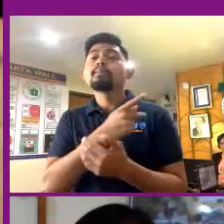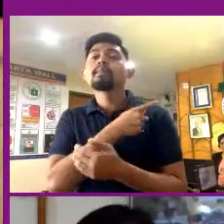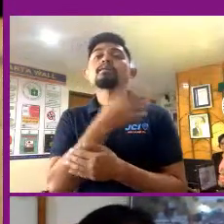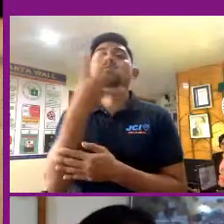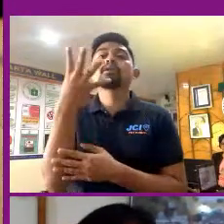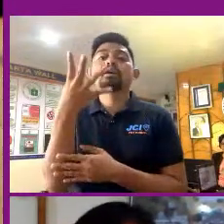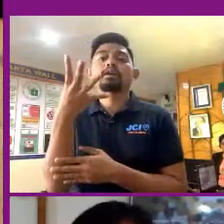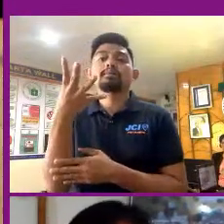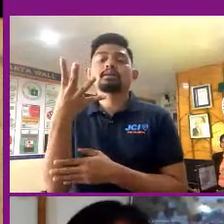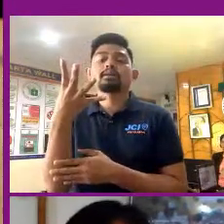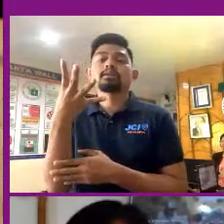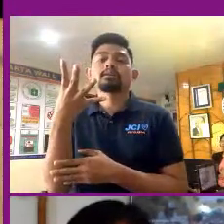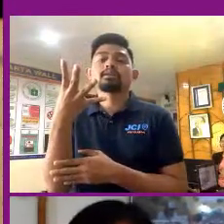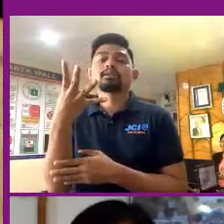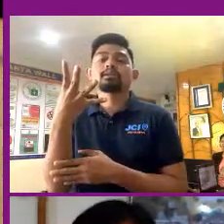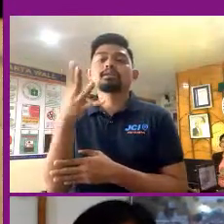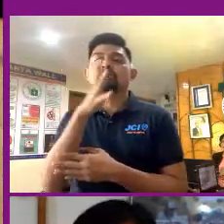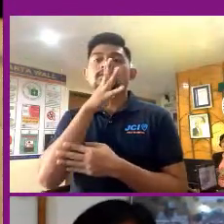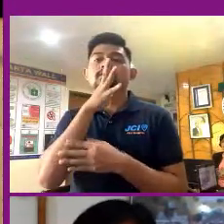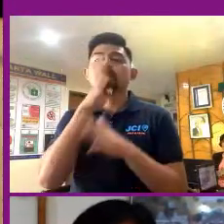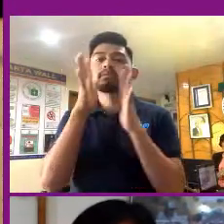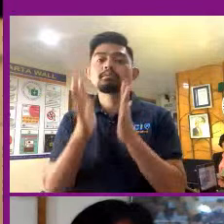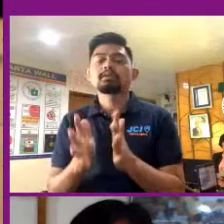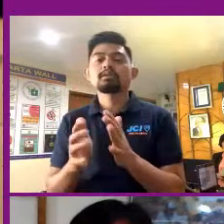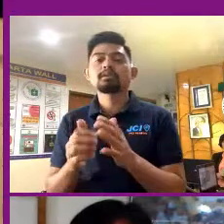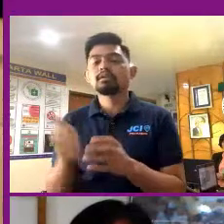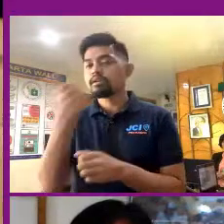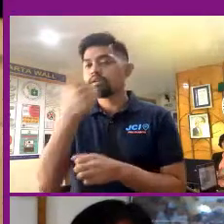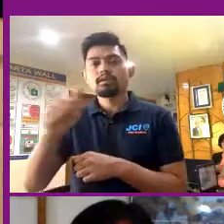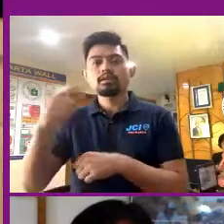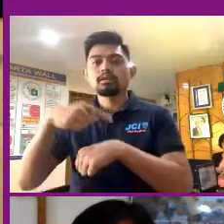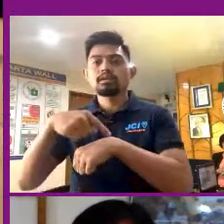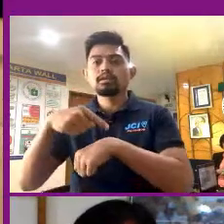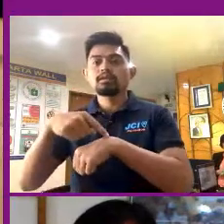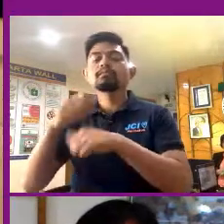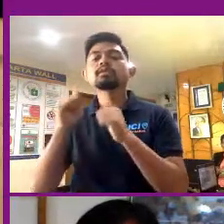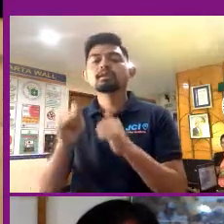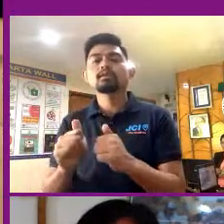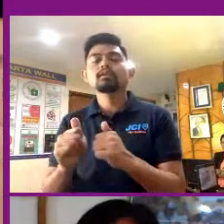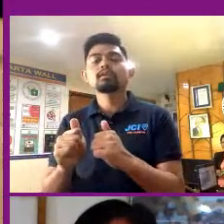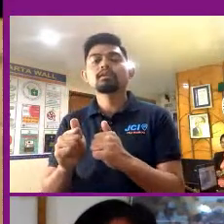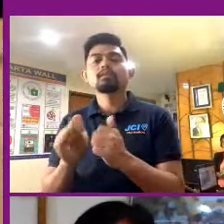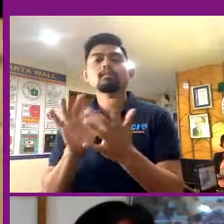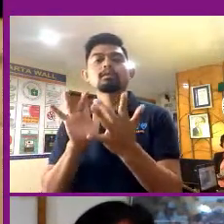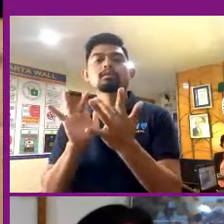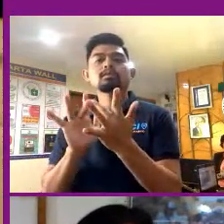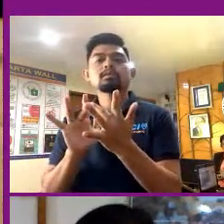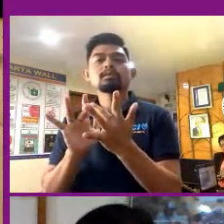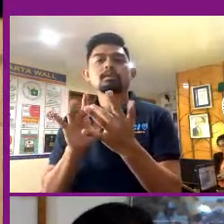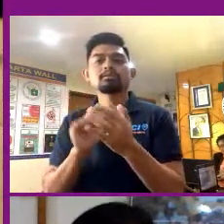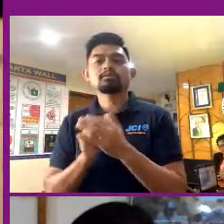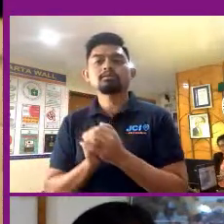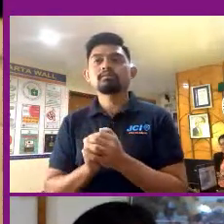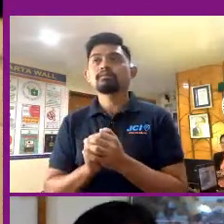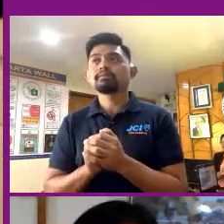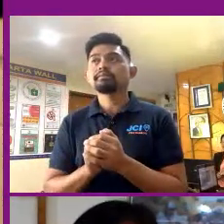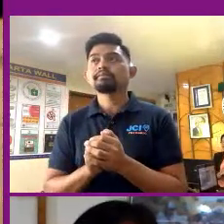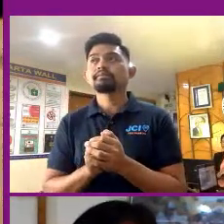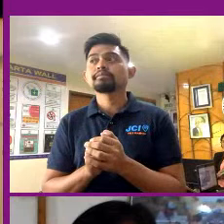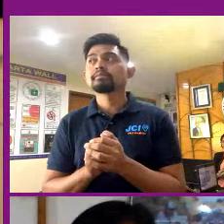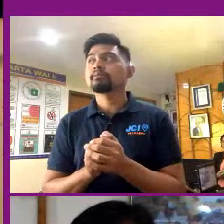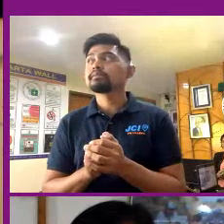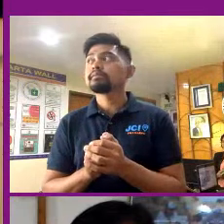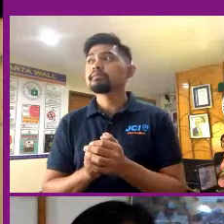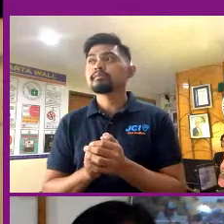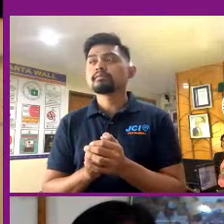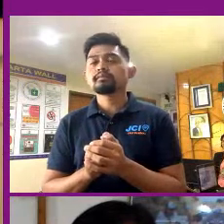apat lang po kami dito. So anytime you can reach us and maghingi na lang po ng ano. Kasi